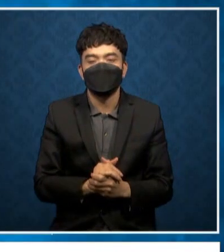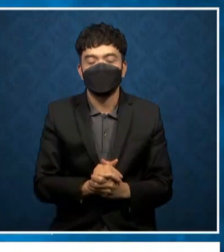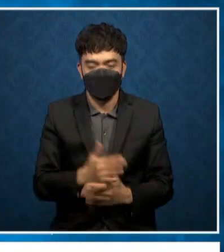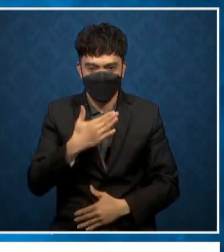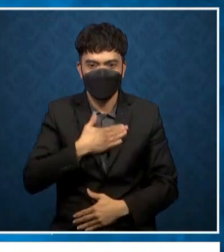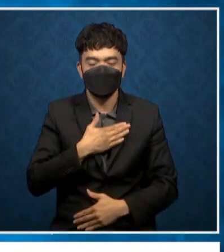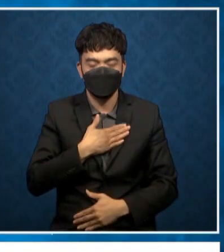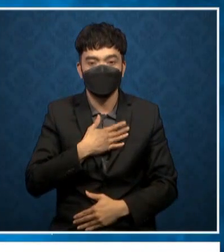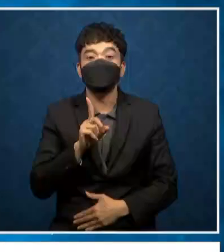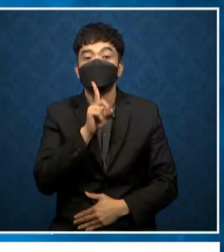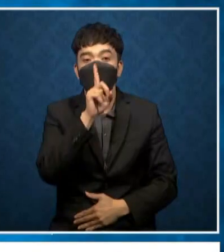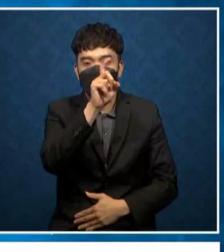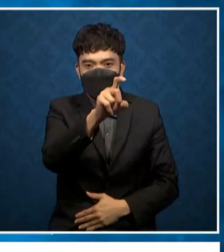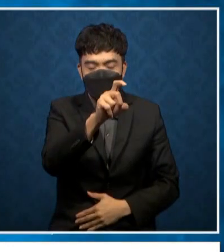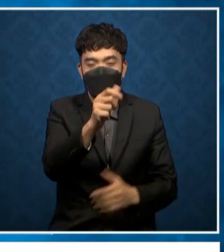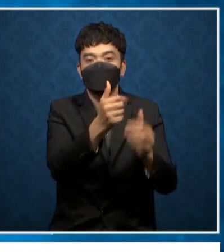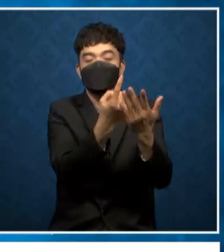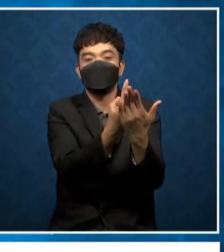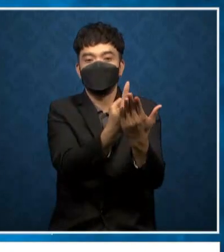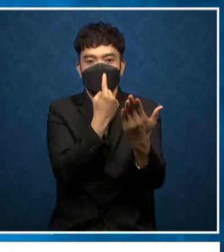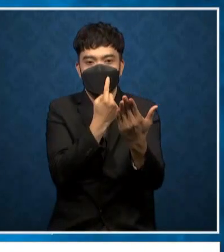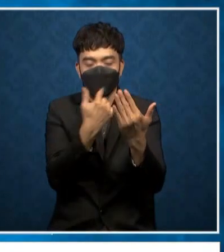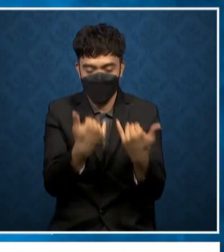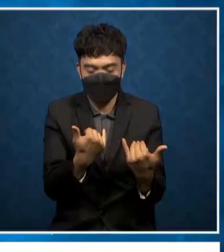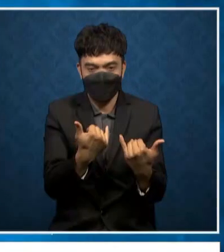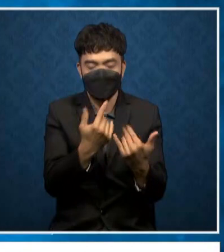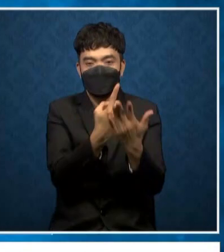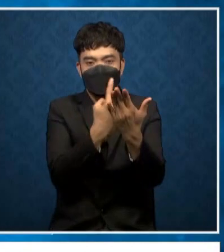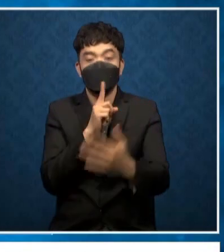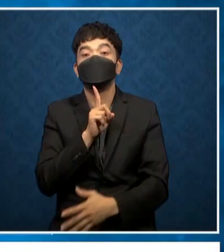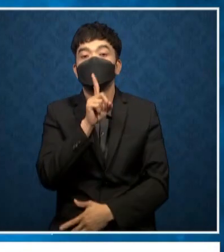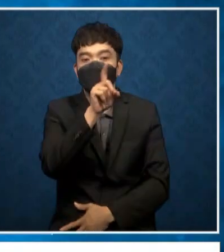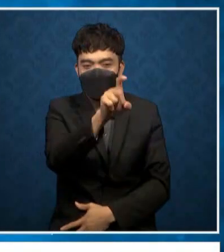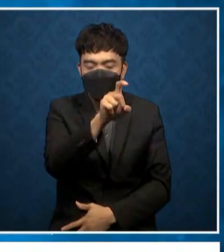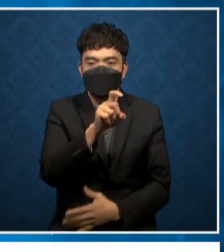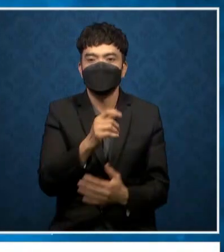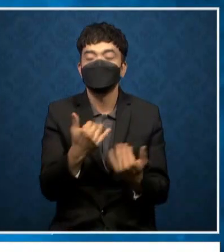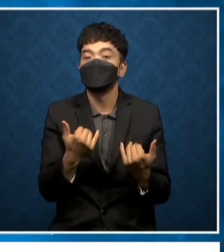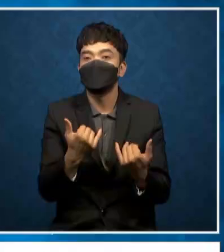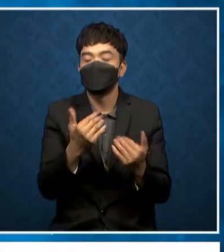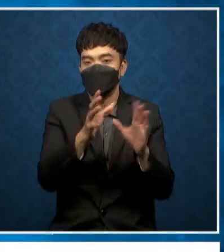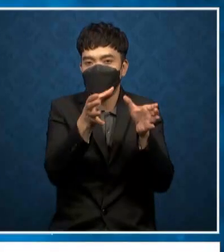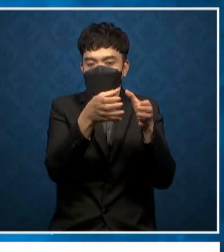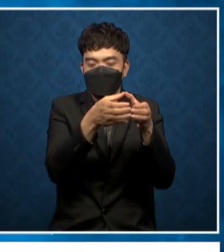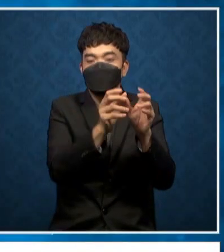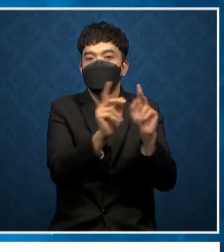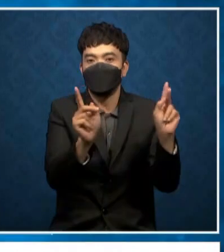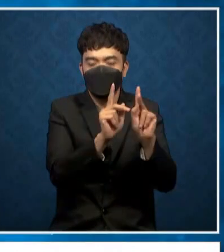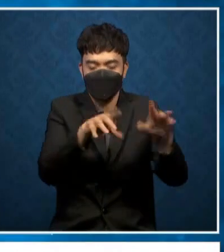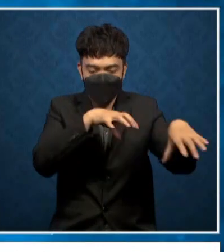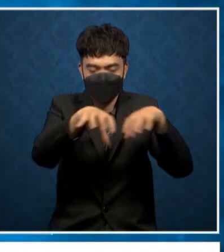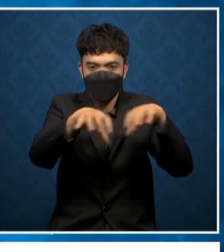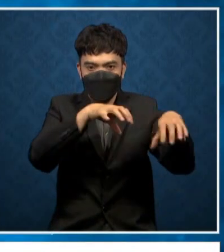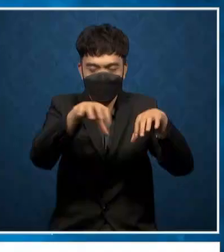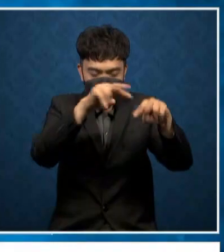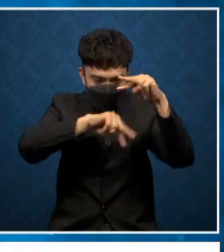กผมจะขอสอบถามผู้ถานุยงานที่มา engagingในส่วนที่คณะกรรมมatelyการกับริหารราชการ